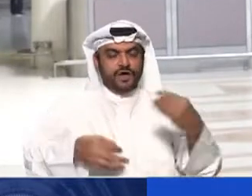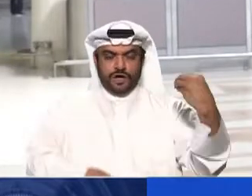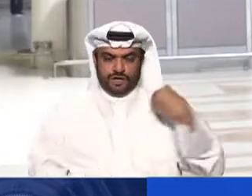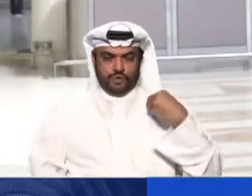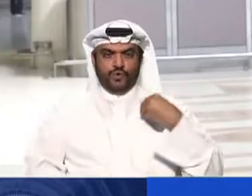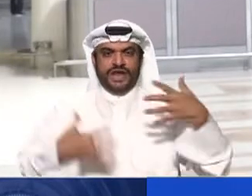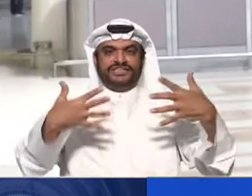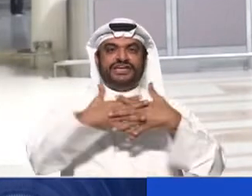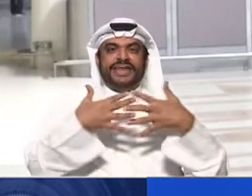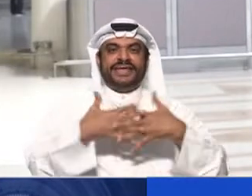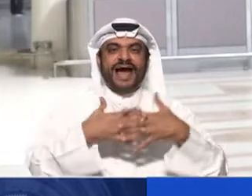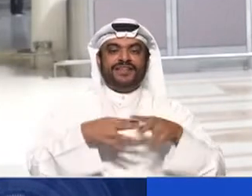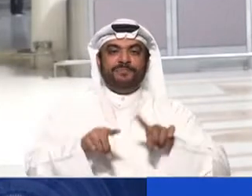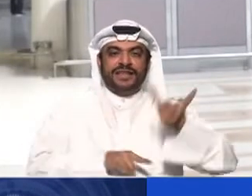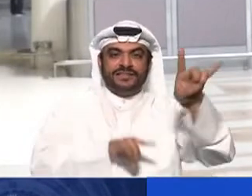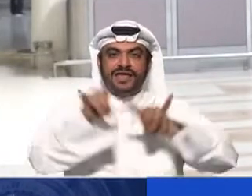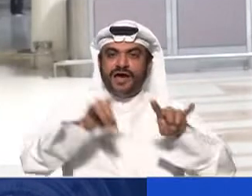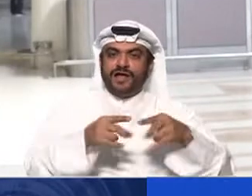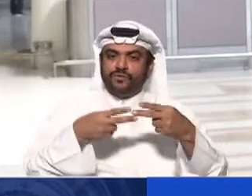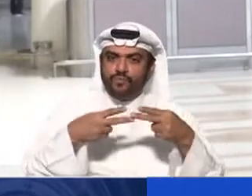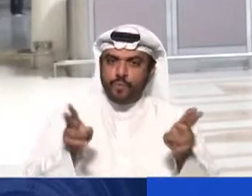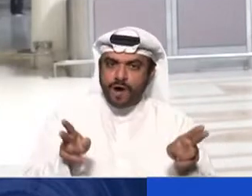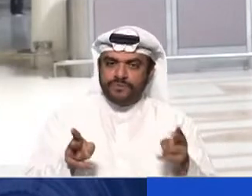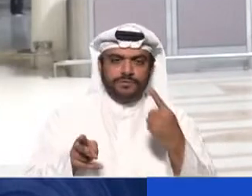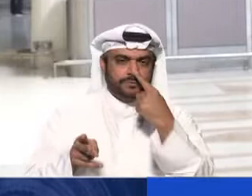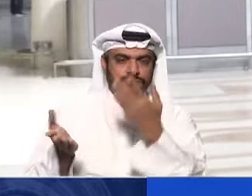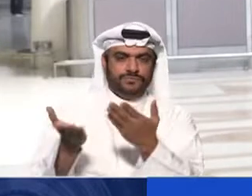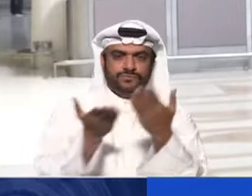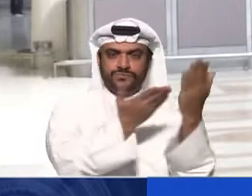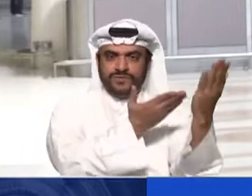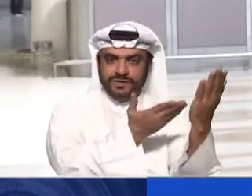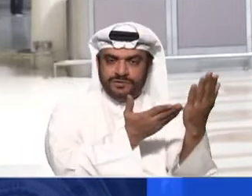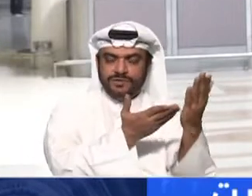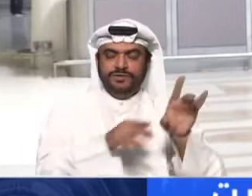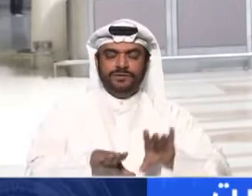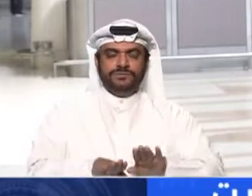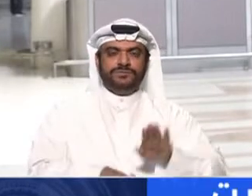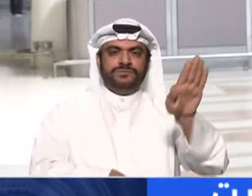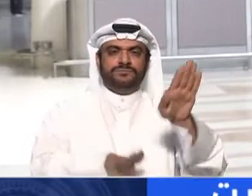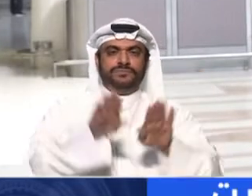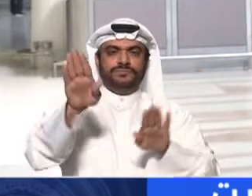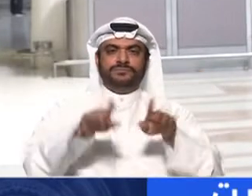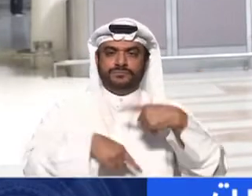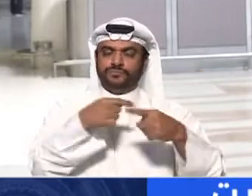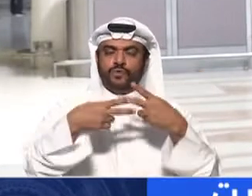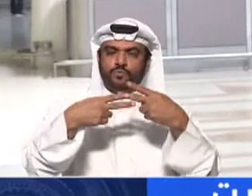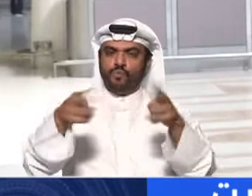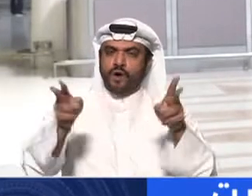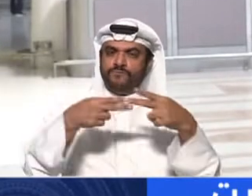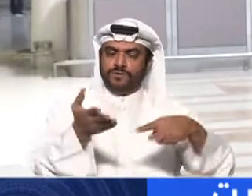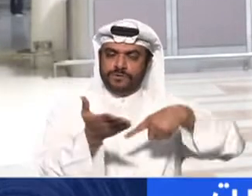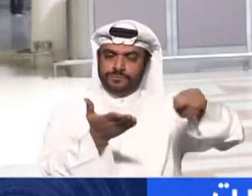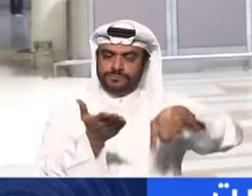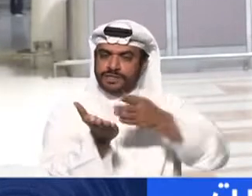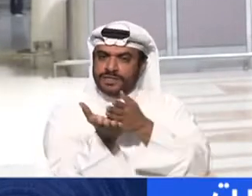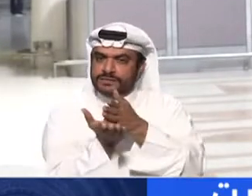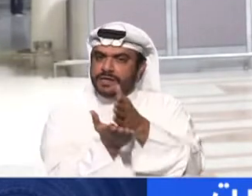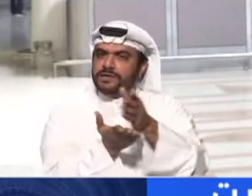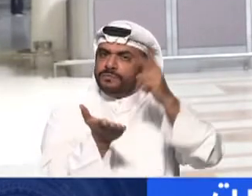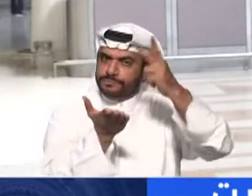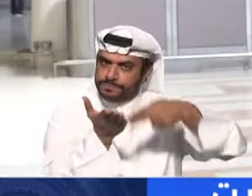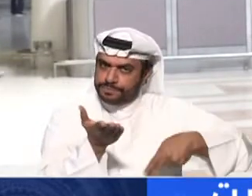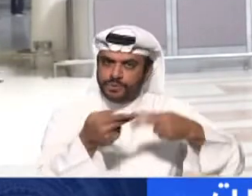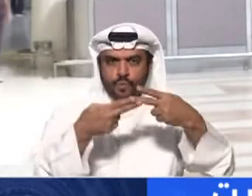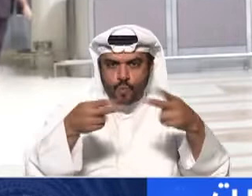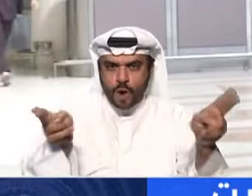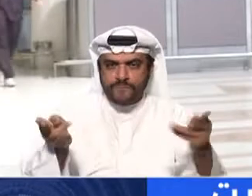اللي توجه طلبات تشغيل لرعاياها لمطار الكويت الدولي، تتم الموافقات وفق الإجراءات اللي موجودة عندنا